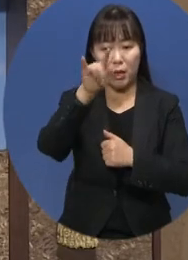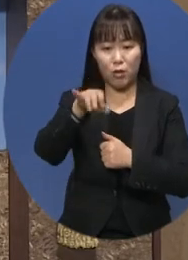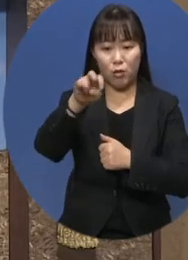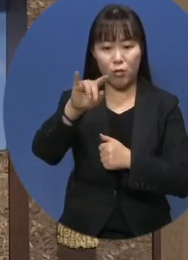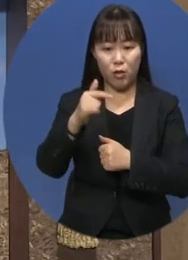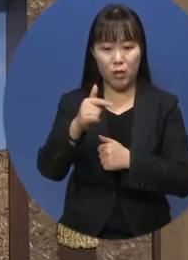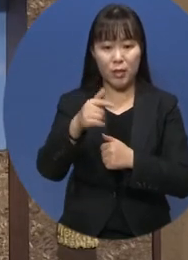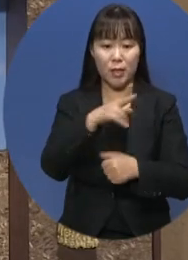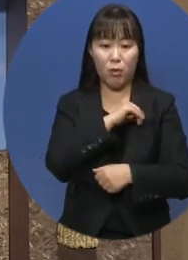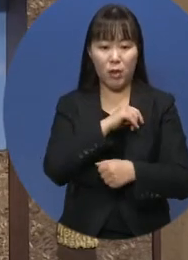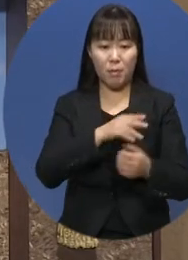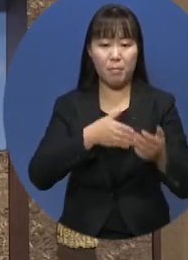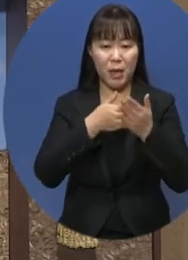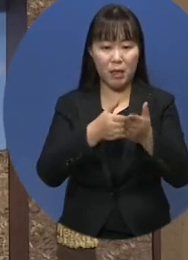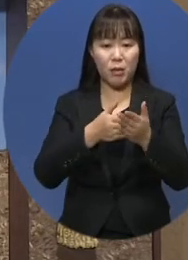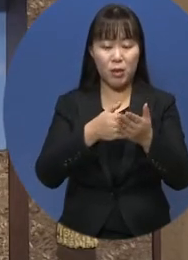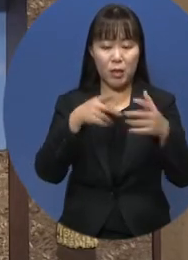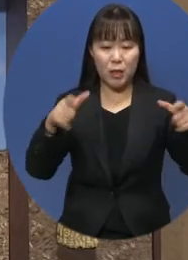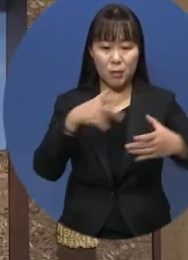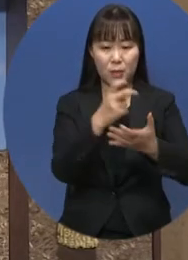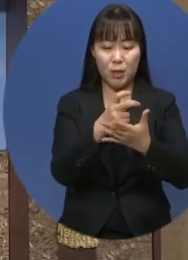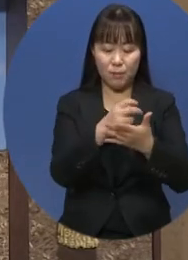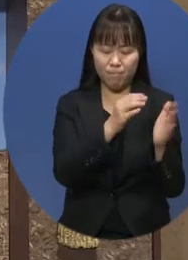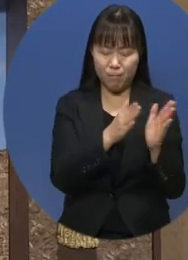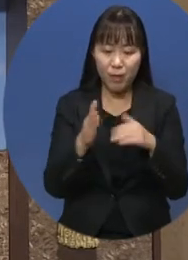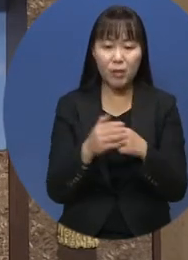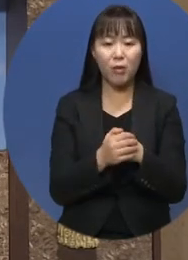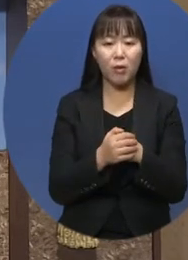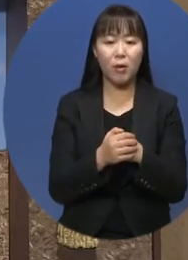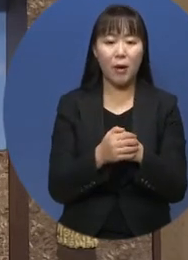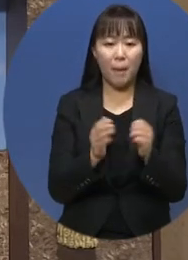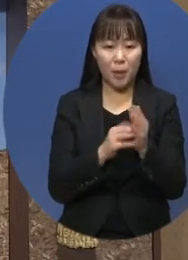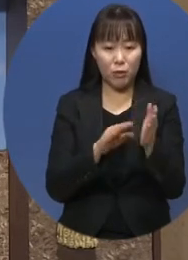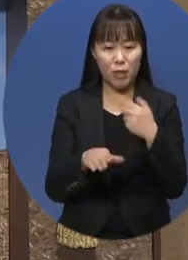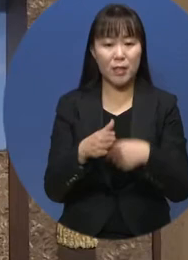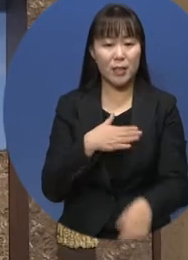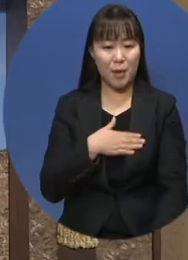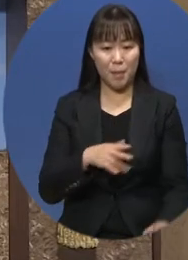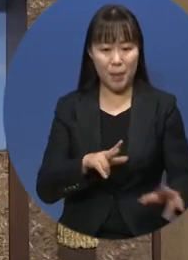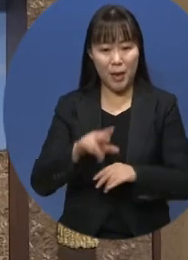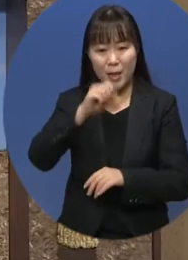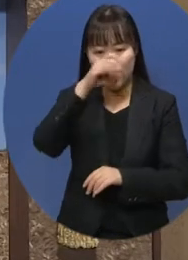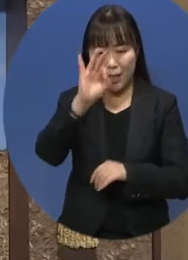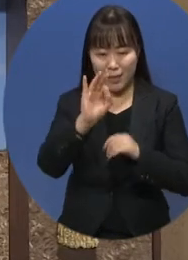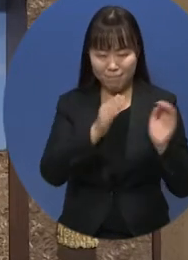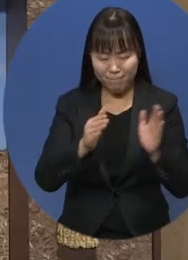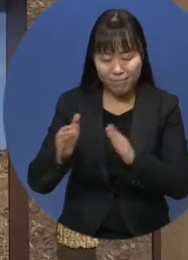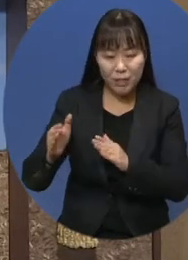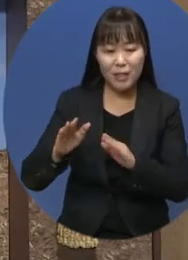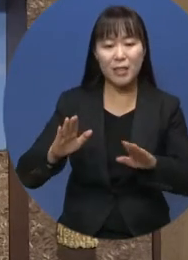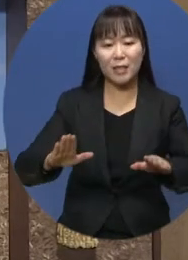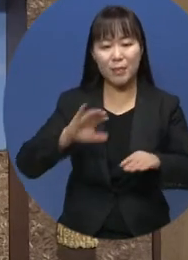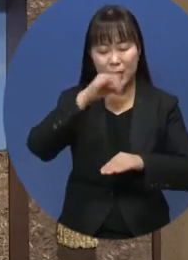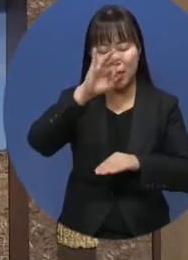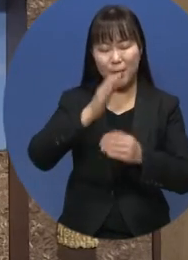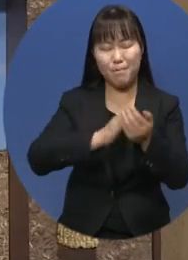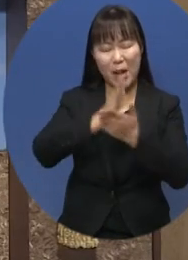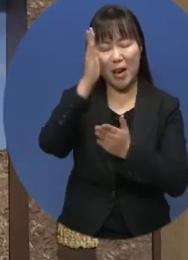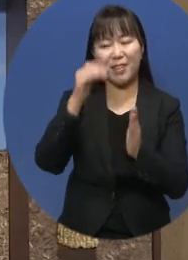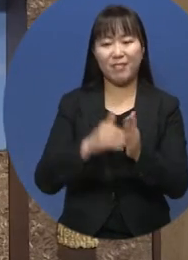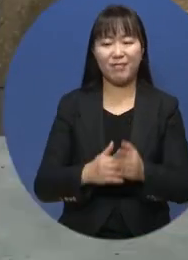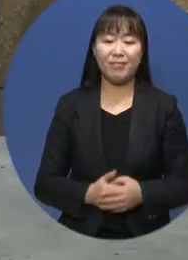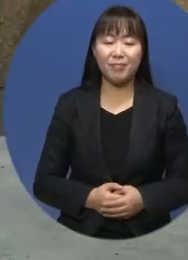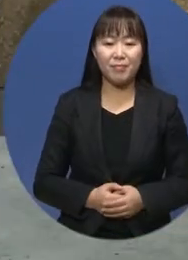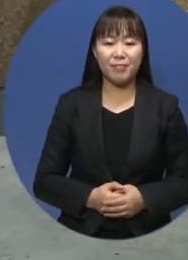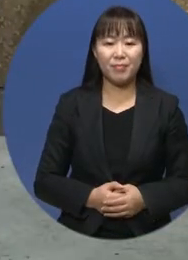대표발의 에서 의회에서 조례를 만들어 주셔서 조례 만들자마자 제가 아아 로 예산 세워서 지금 예산 통과 가겠습니까 아